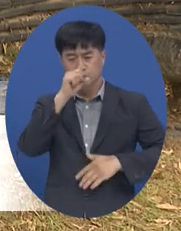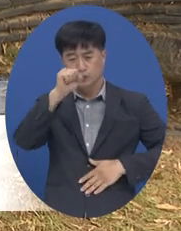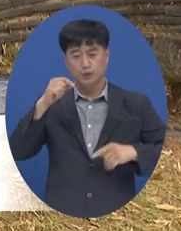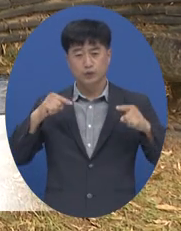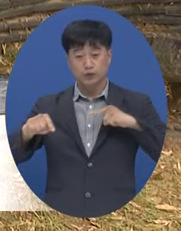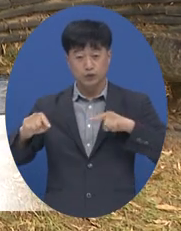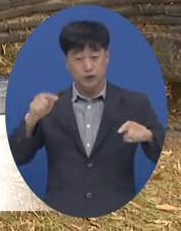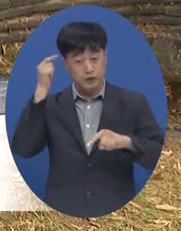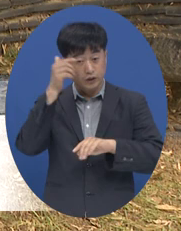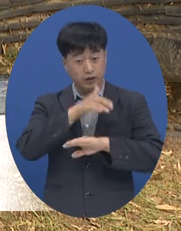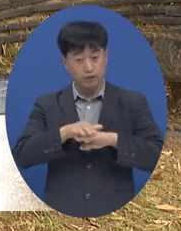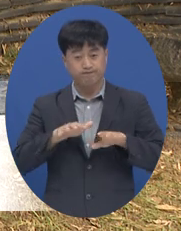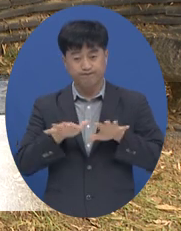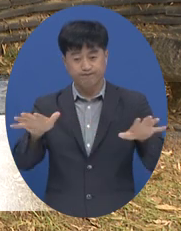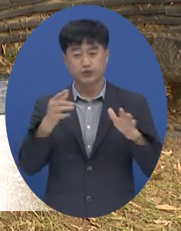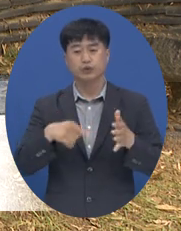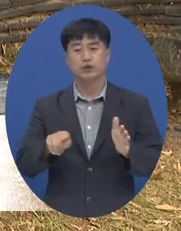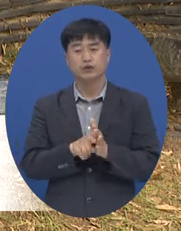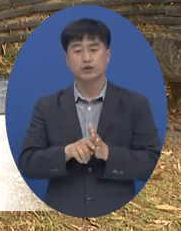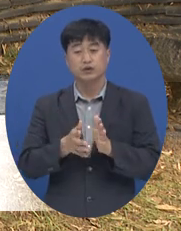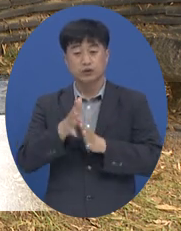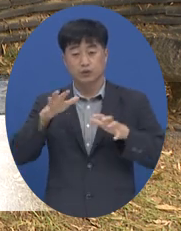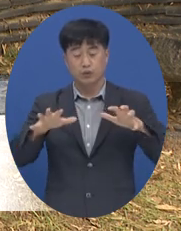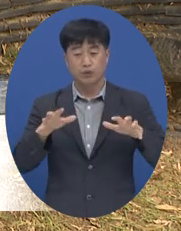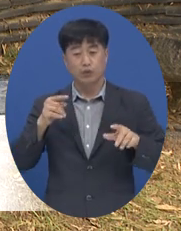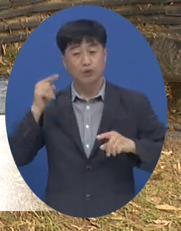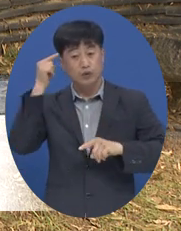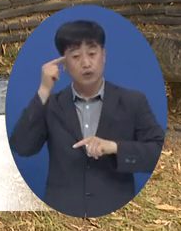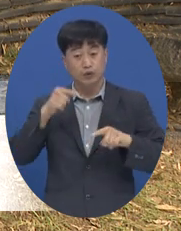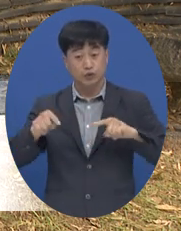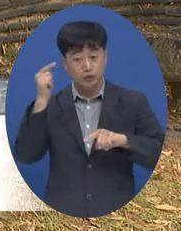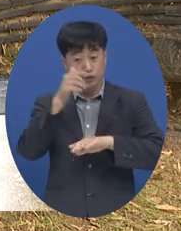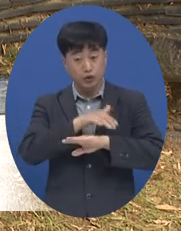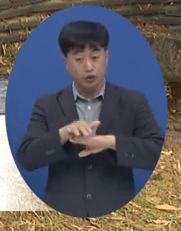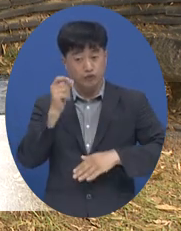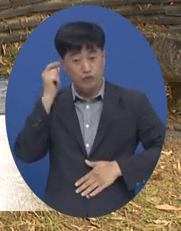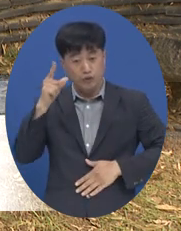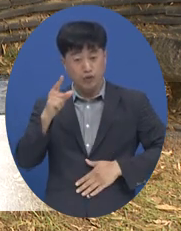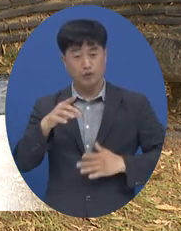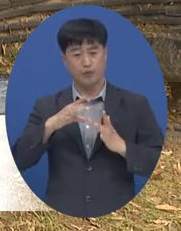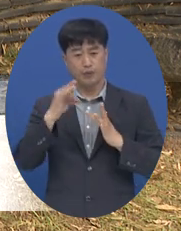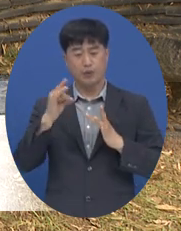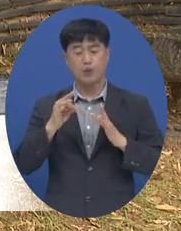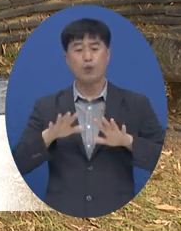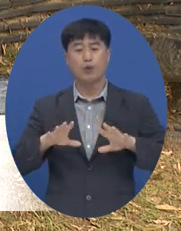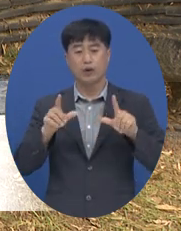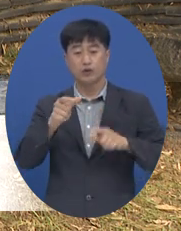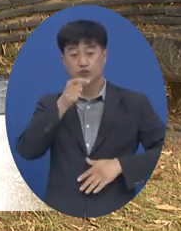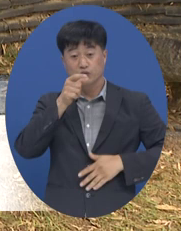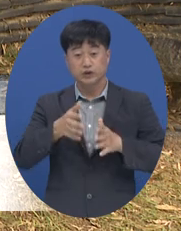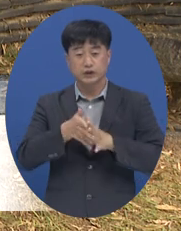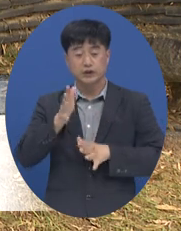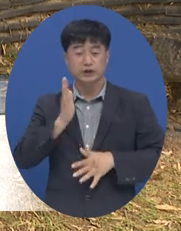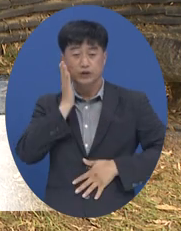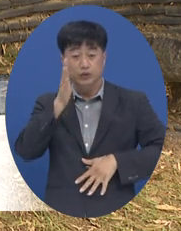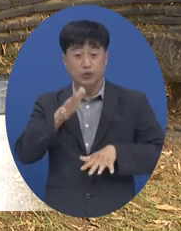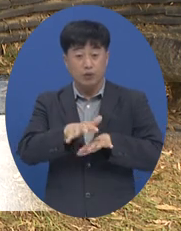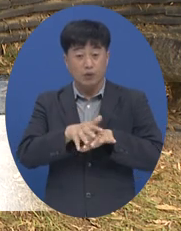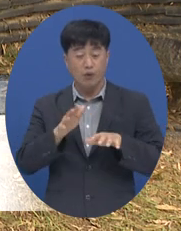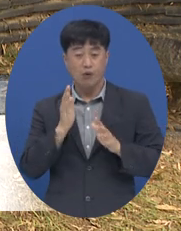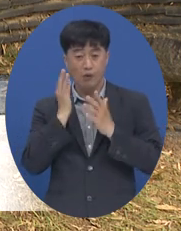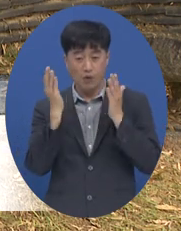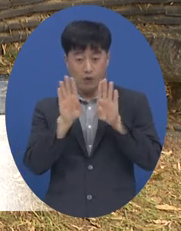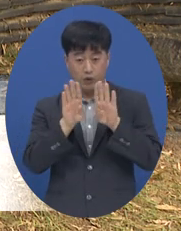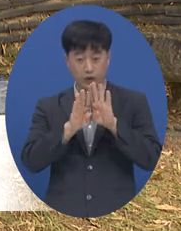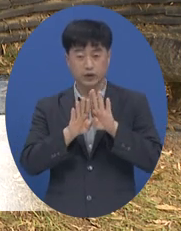정책을 확대시키기 위해 시군 정책 가운데 우수한 정책을 선정합니다. 올해는 수원시 그린커튼 사업이